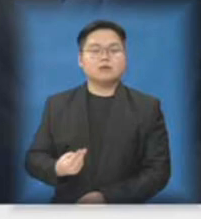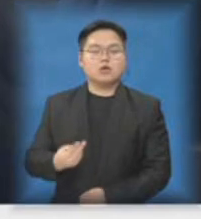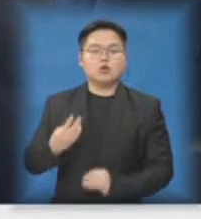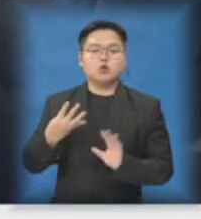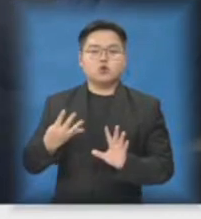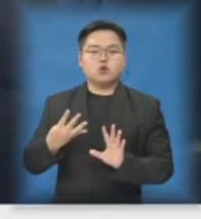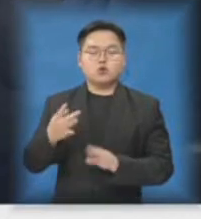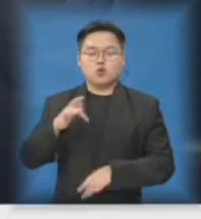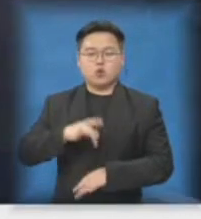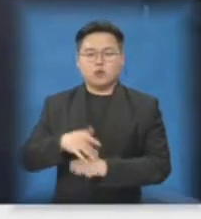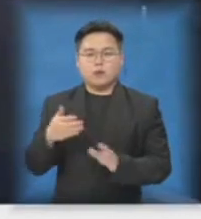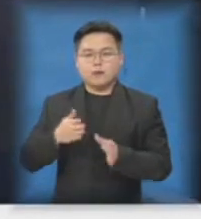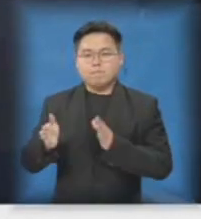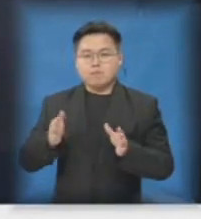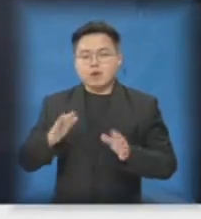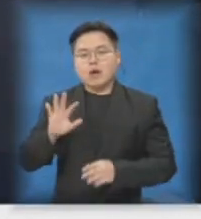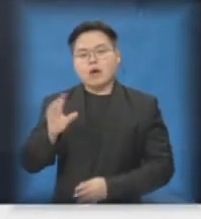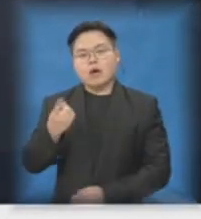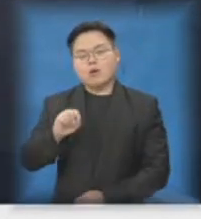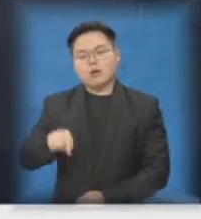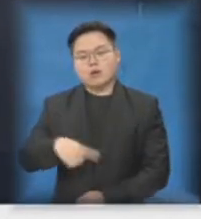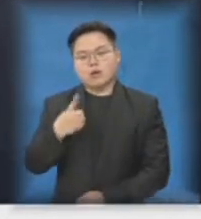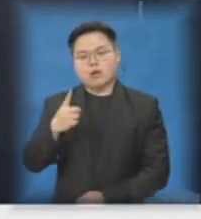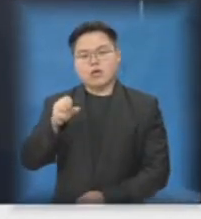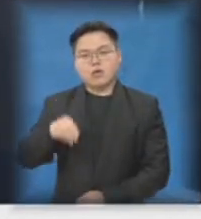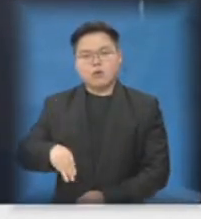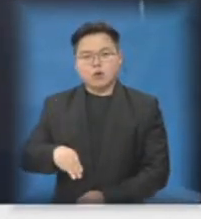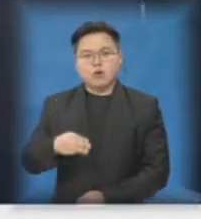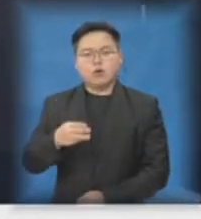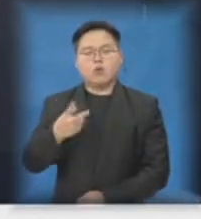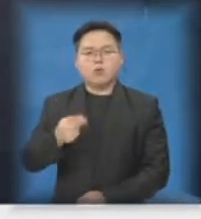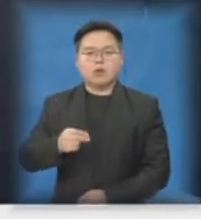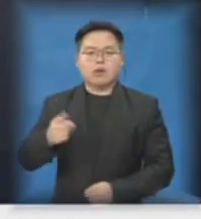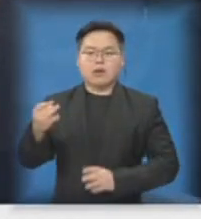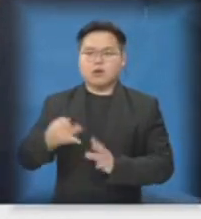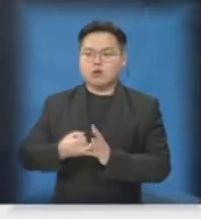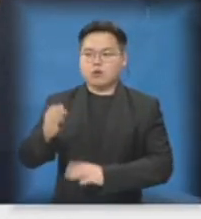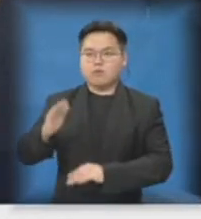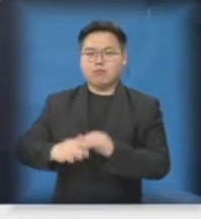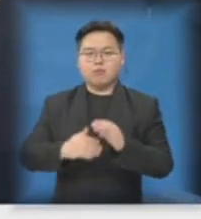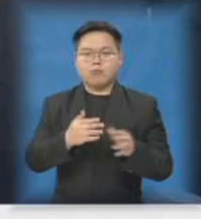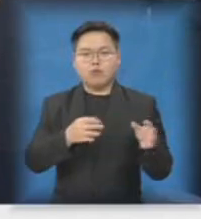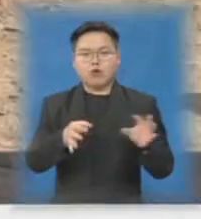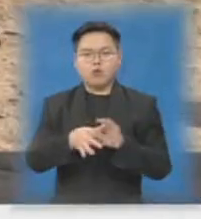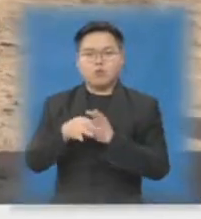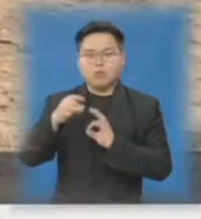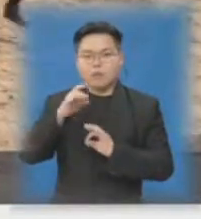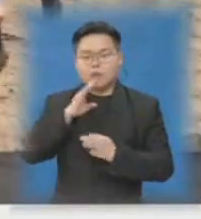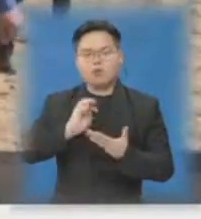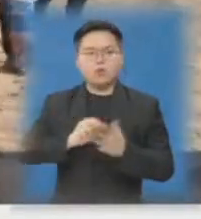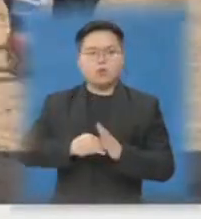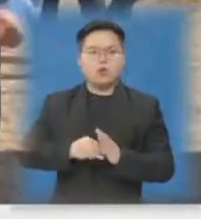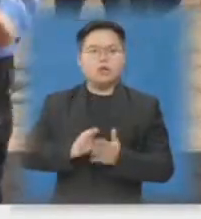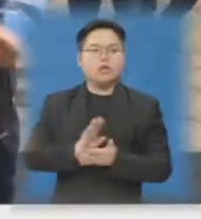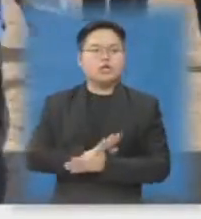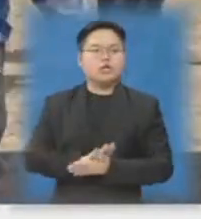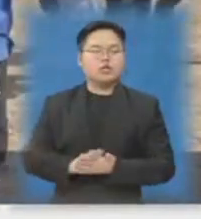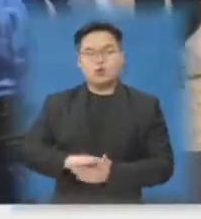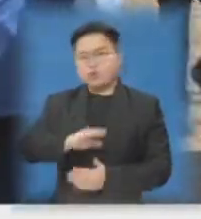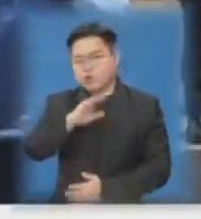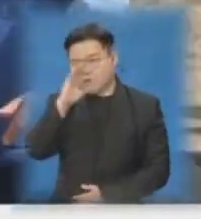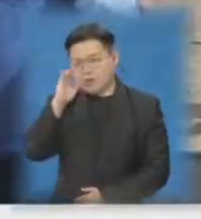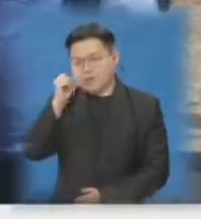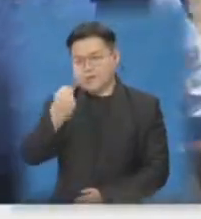төв бүхий 10.1 км шугамын урттай нийтдээ 17 барилга байгууламжтай байхаар төлөвлөжээ. Шинэ Дулааны станц ашиглалтад